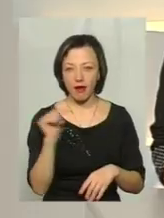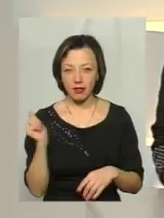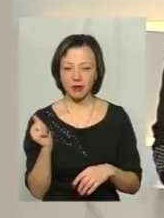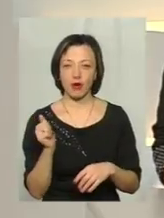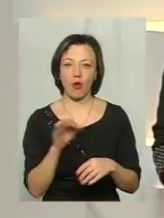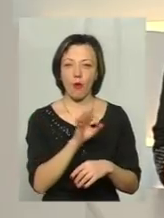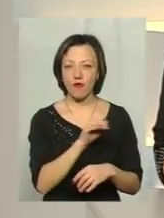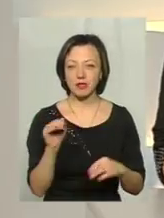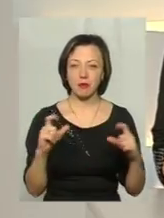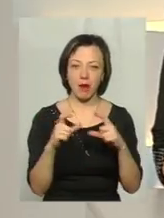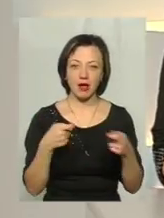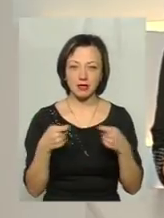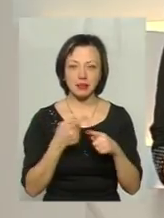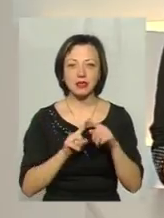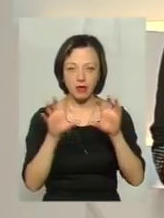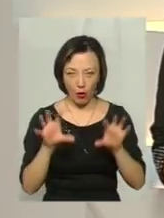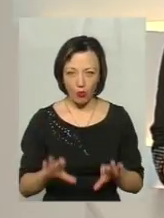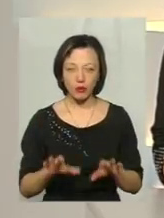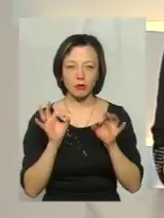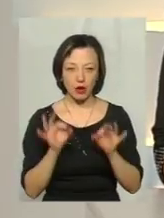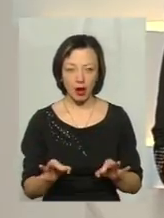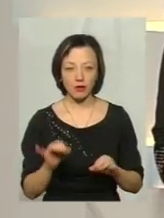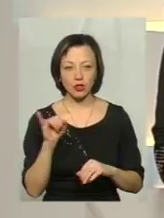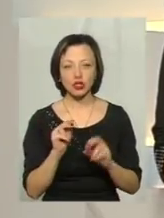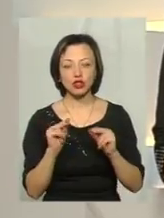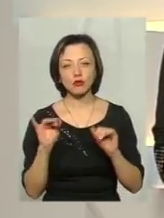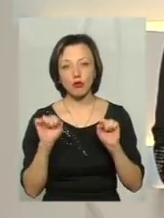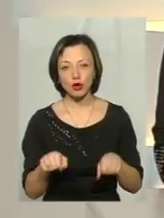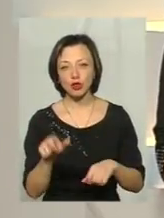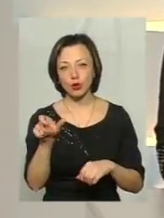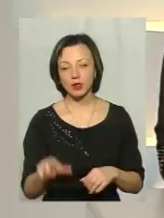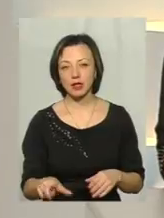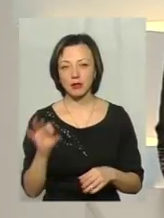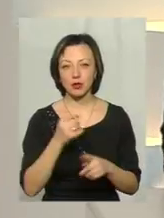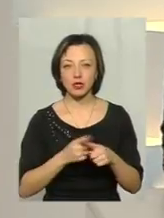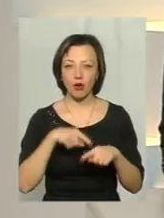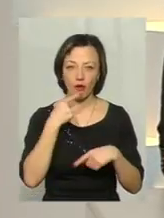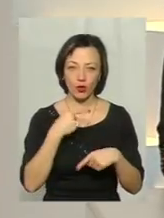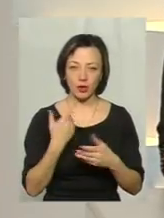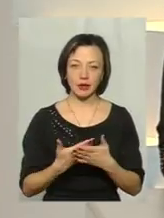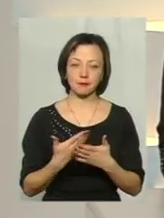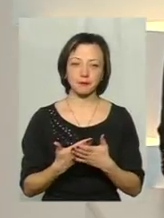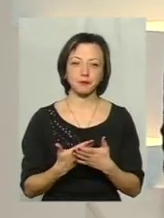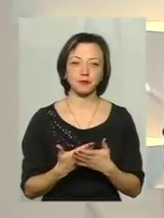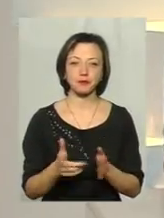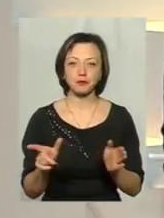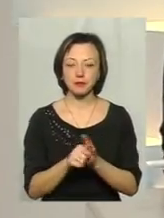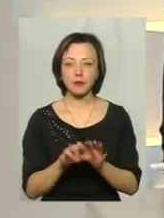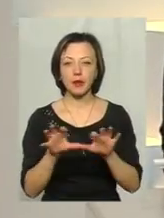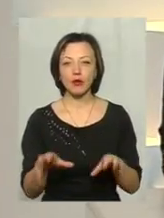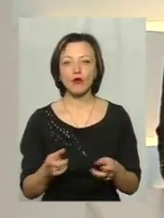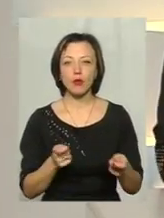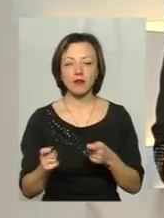влаштовують офіси, магазини. Чи це є законно, чи це є правильно, і чи може людина про це говорити, знову ж таки, з головою